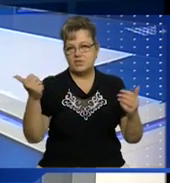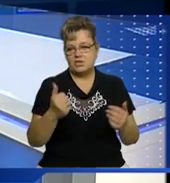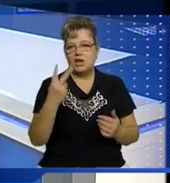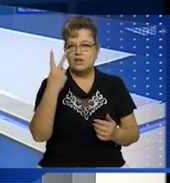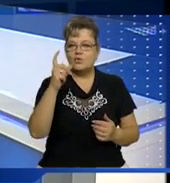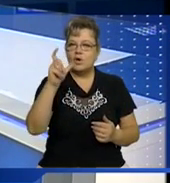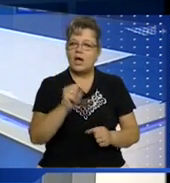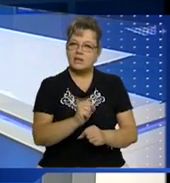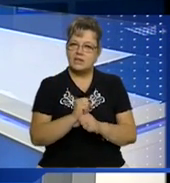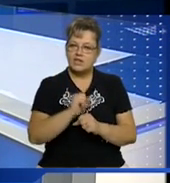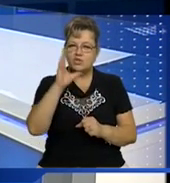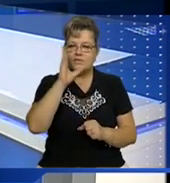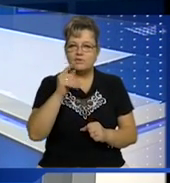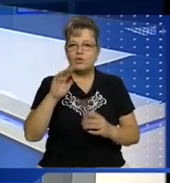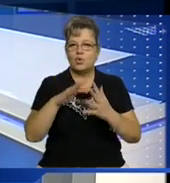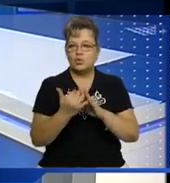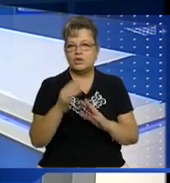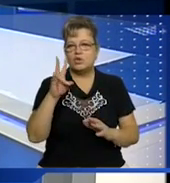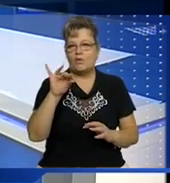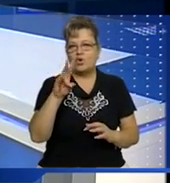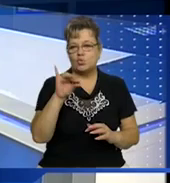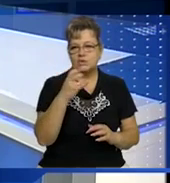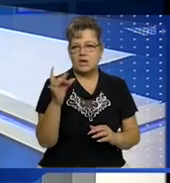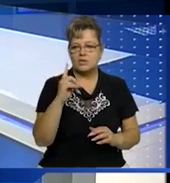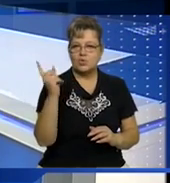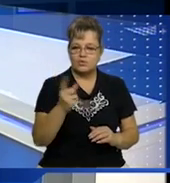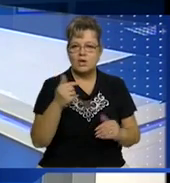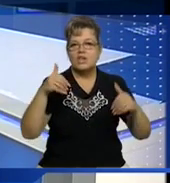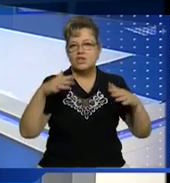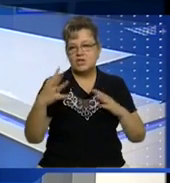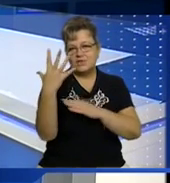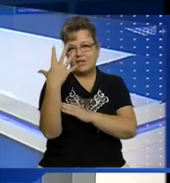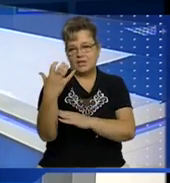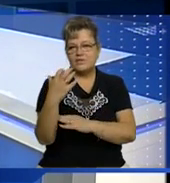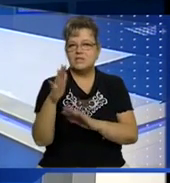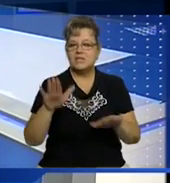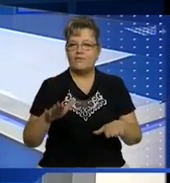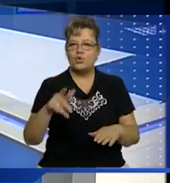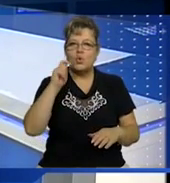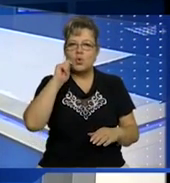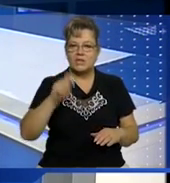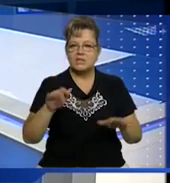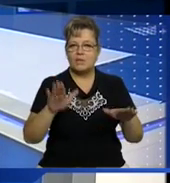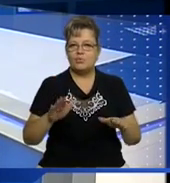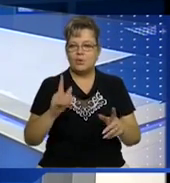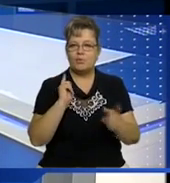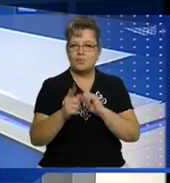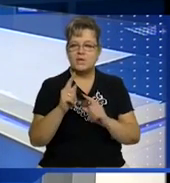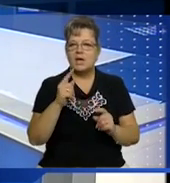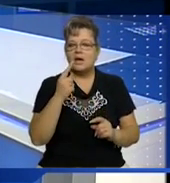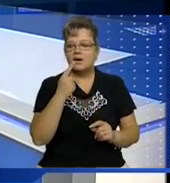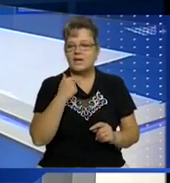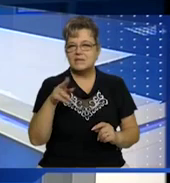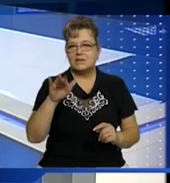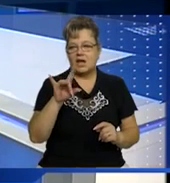Происшествие недели. Двое отдыхающих на водоеме в хуторе Новорусский Ростовской области решили сфотографироваться на фоне украинского пункта